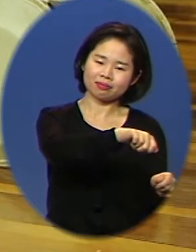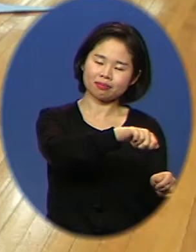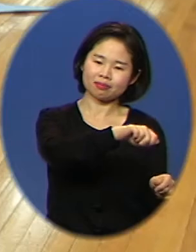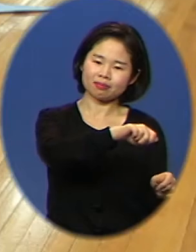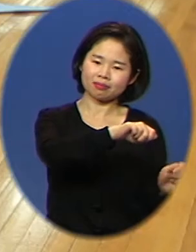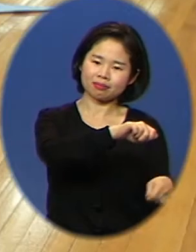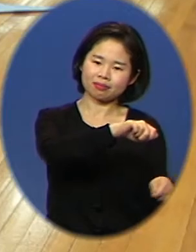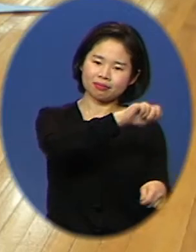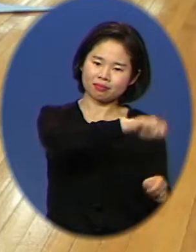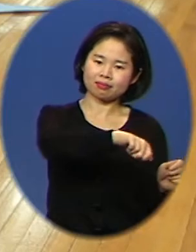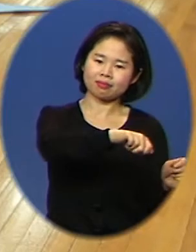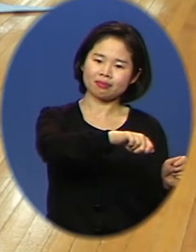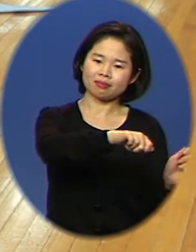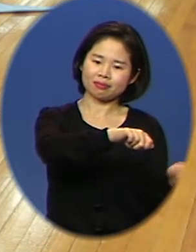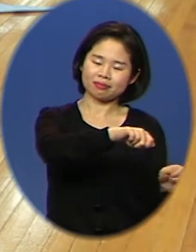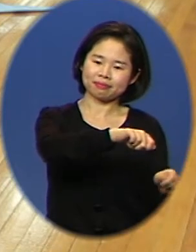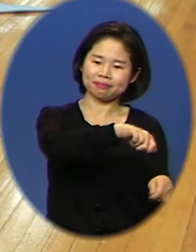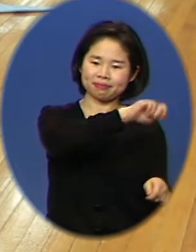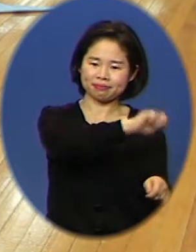그렇죠.